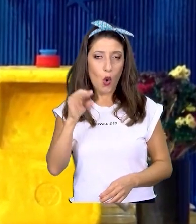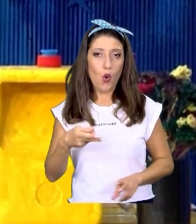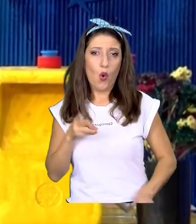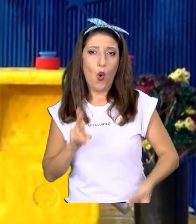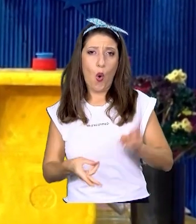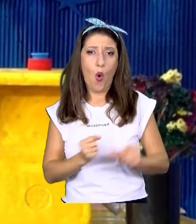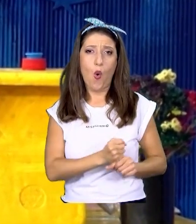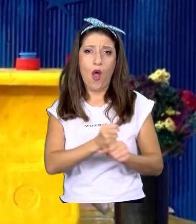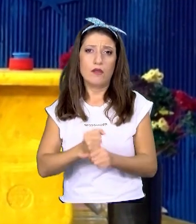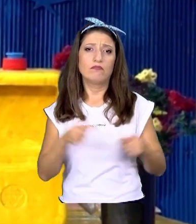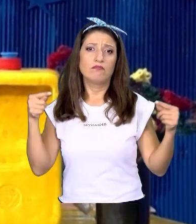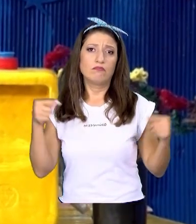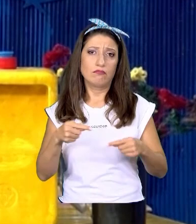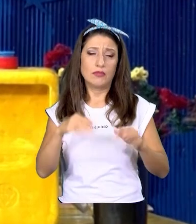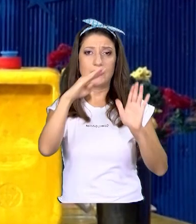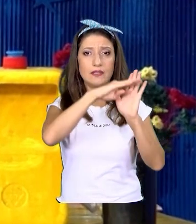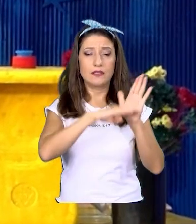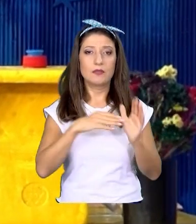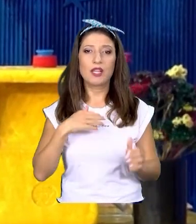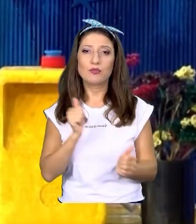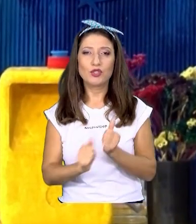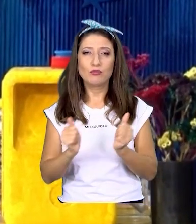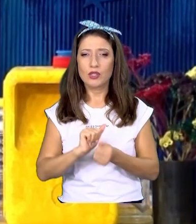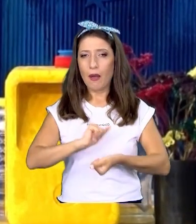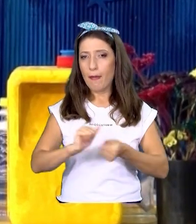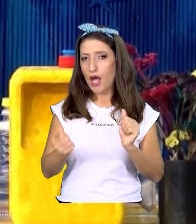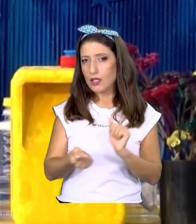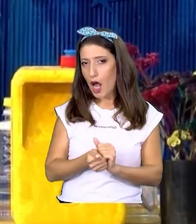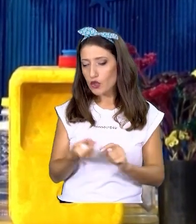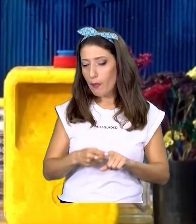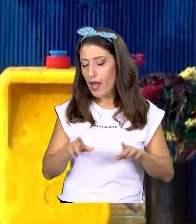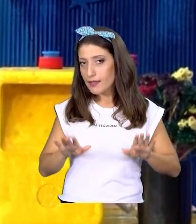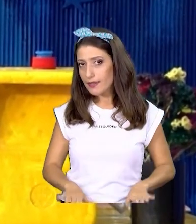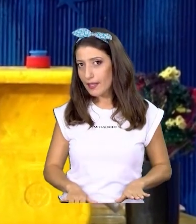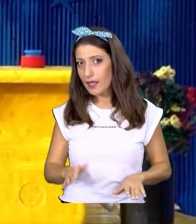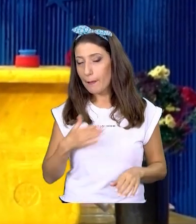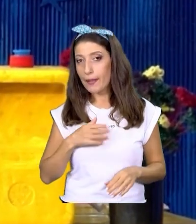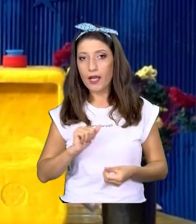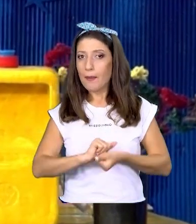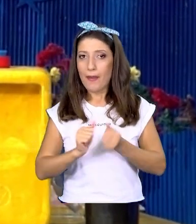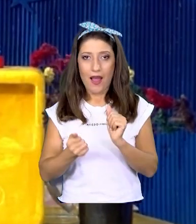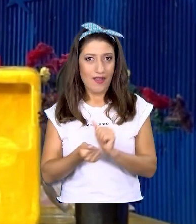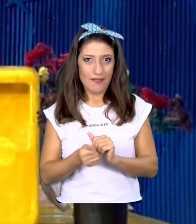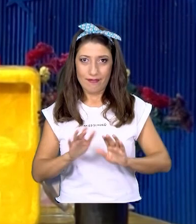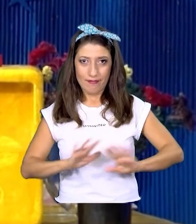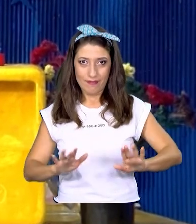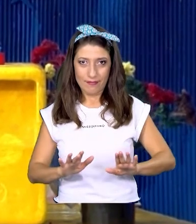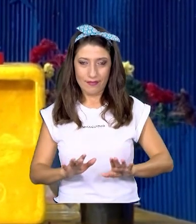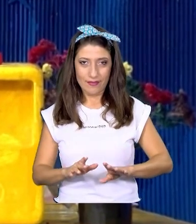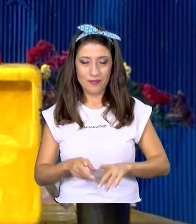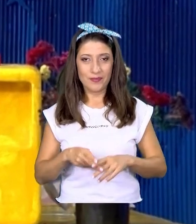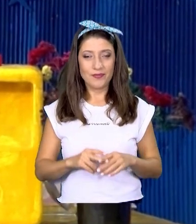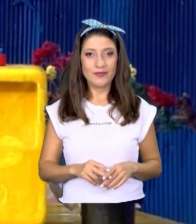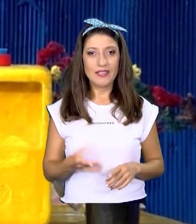խոհանոցային խոհարարական ծրագիր է, որովհետեւ մենք անընդհատ ինչ որ բաներ ենք պատրաստում այստեղ։ Մենք ինչ որ բաներ չենք